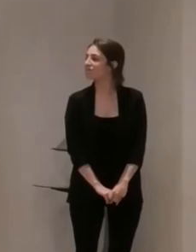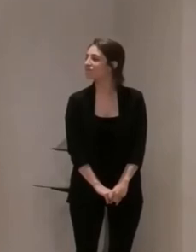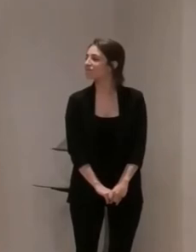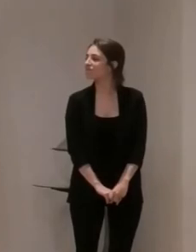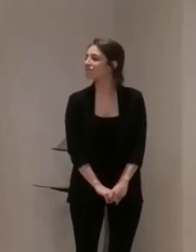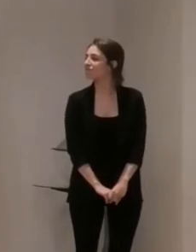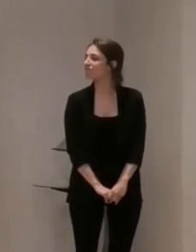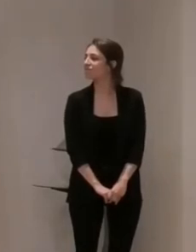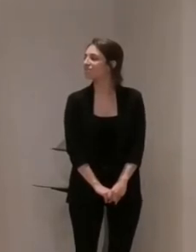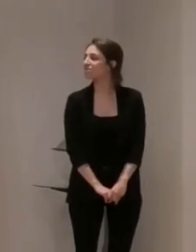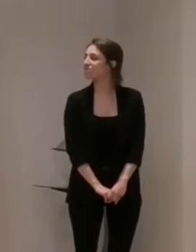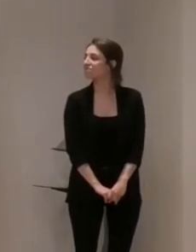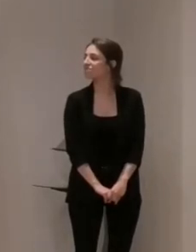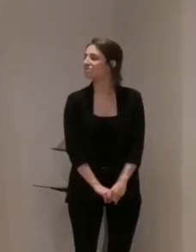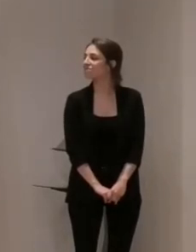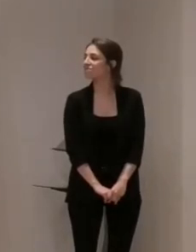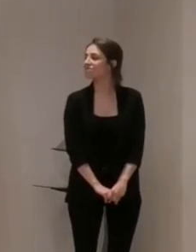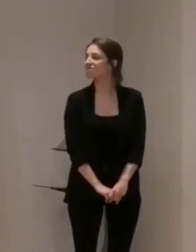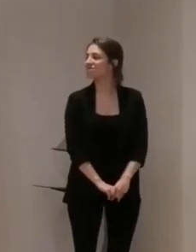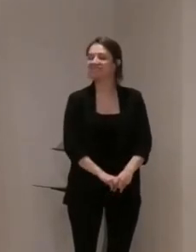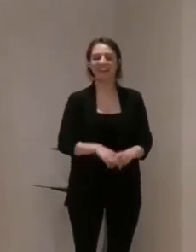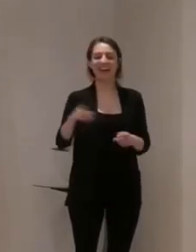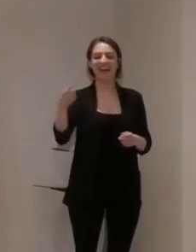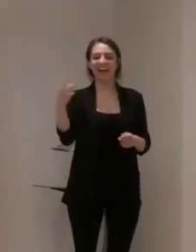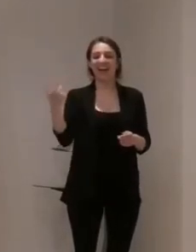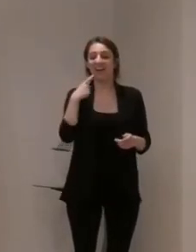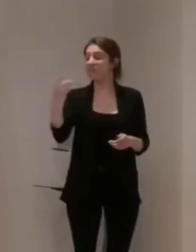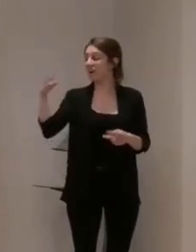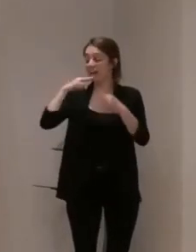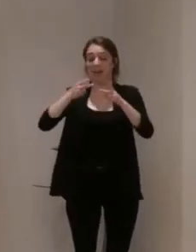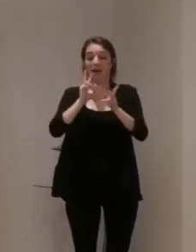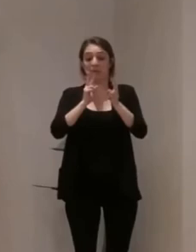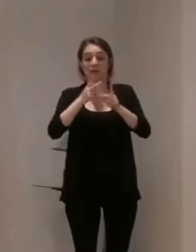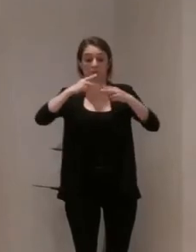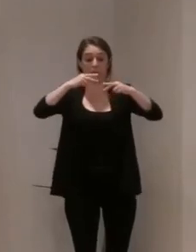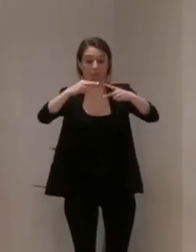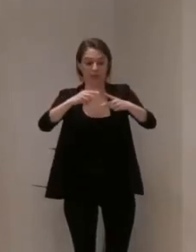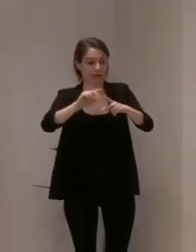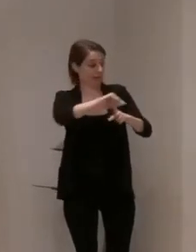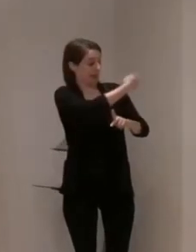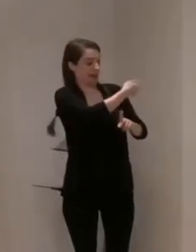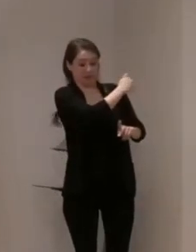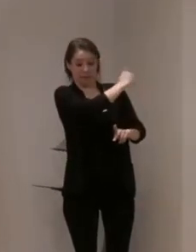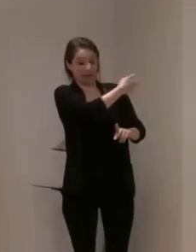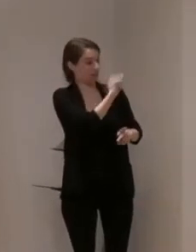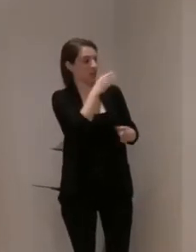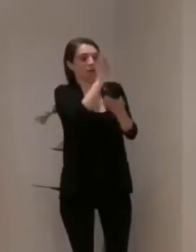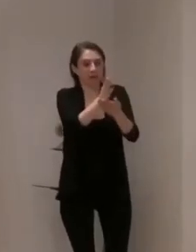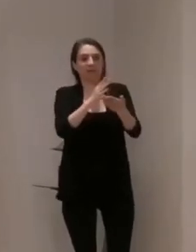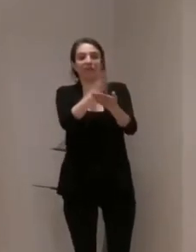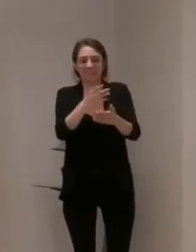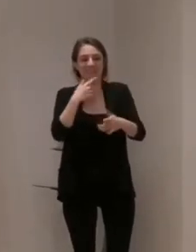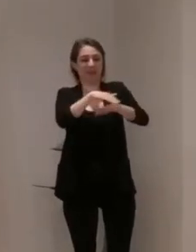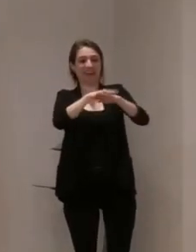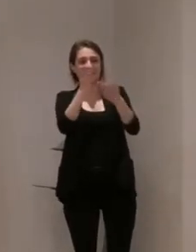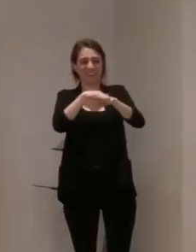Perquè a cada cosa que deies el Vicenç deia, jo volia afegir alguna cosa, mira la plata, jo tinc algú que dic, has fet tantes al·lusions, has de veure un munt de temes, Josep,